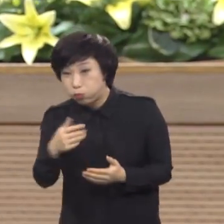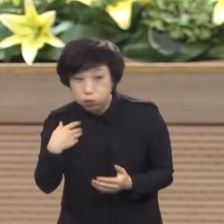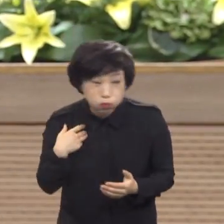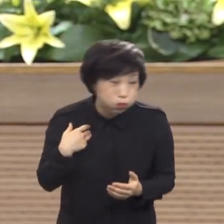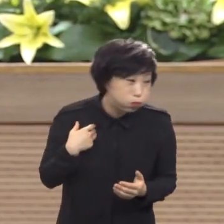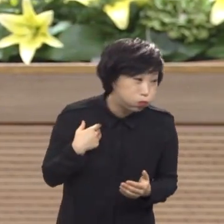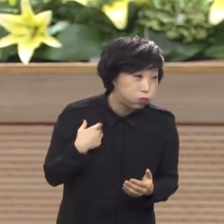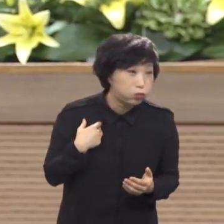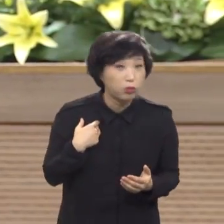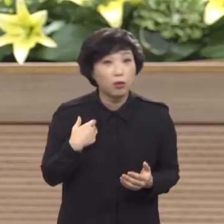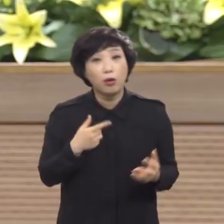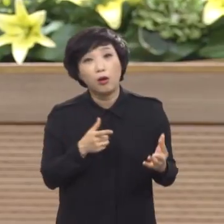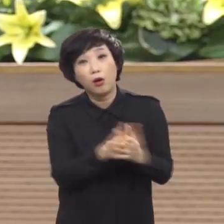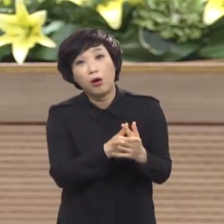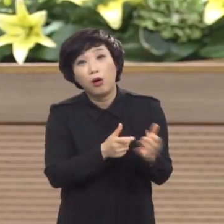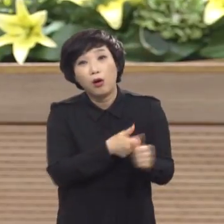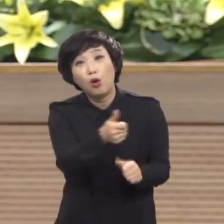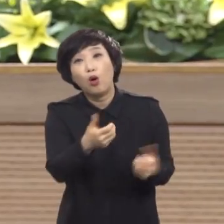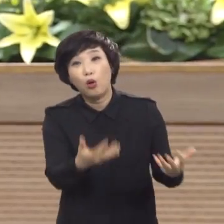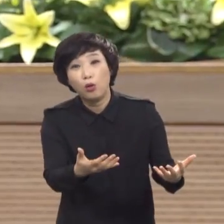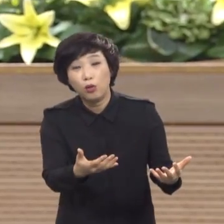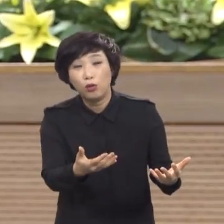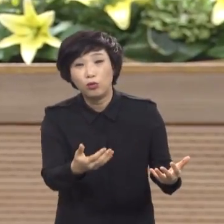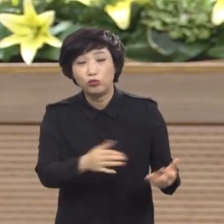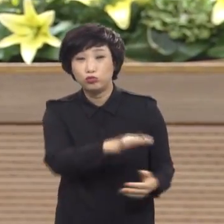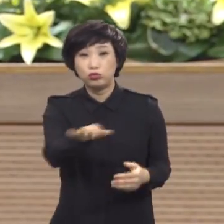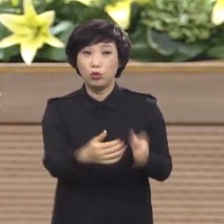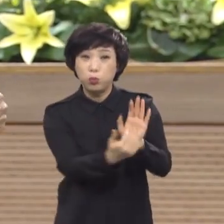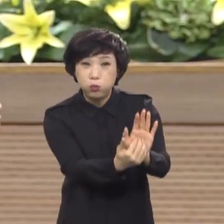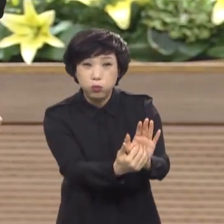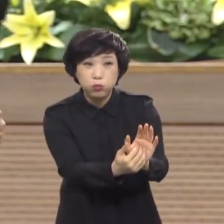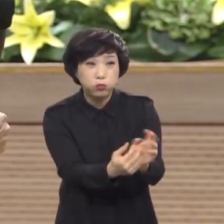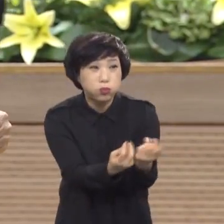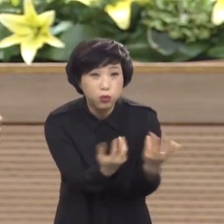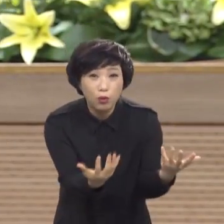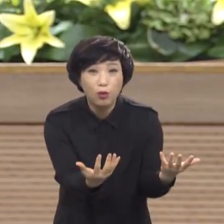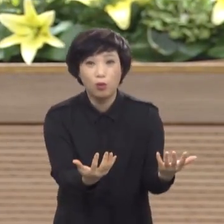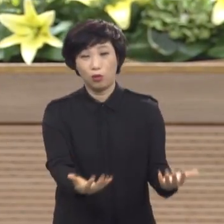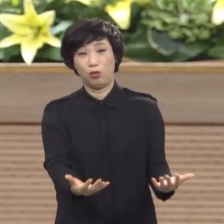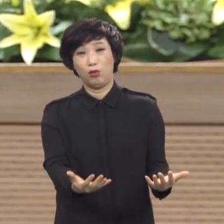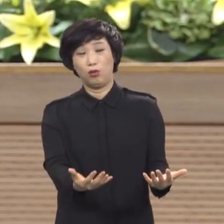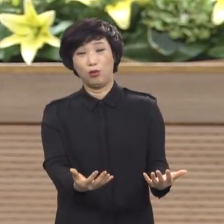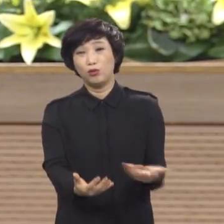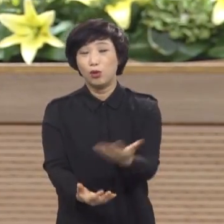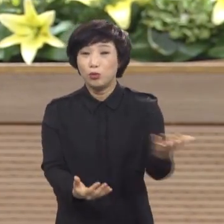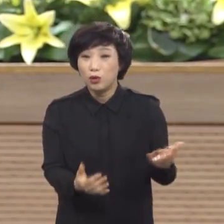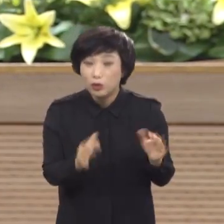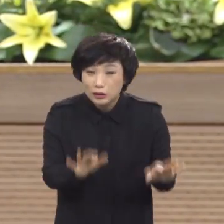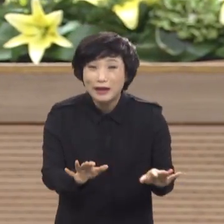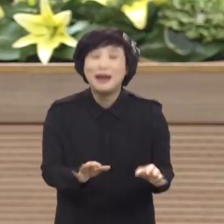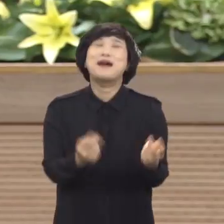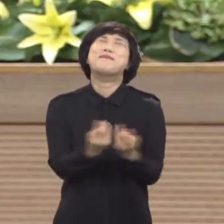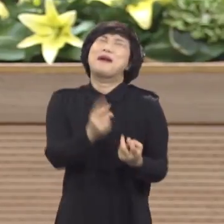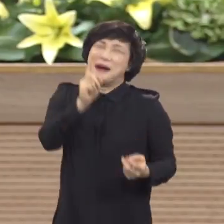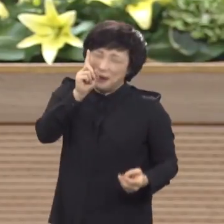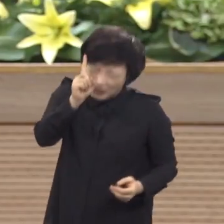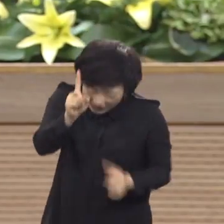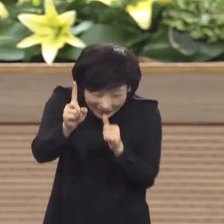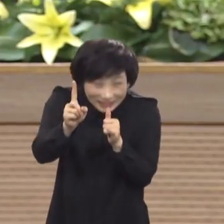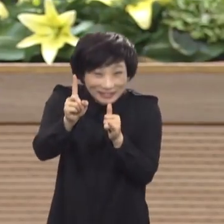어떻게 막아나겠는가? 우리는 막아낼 길이 없다. 근데 막아낼 길이 딱 하나